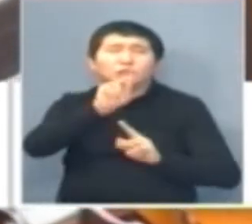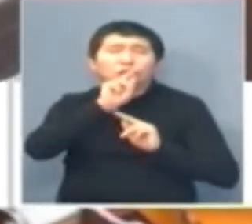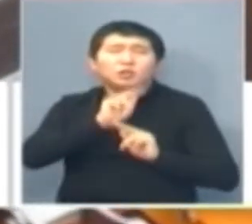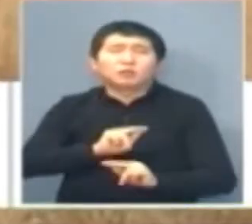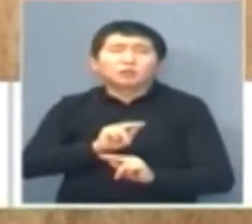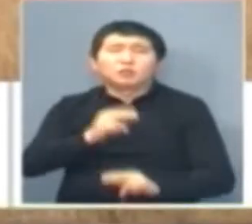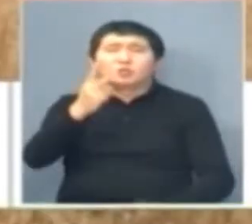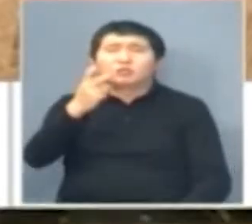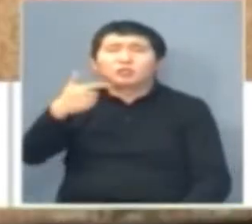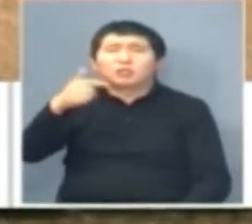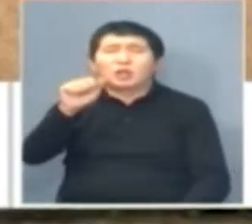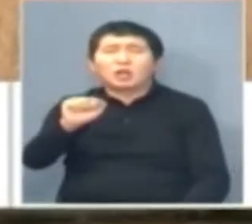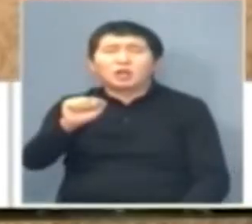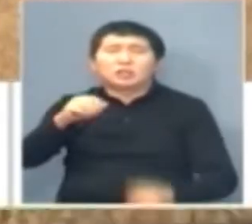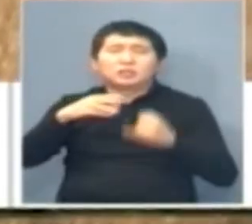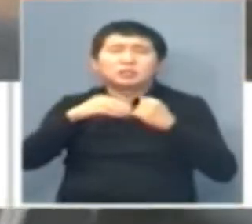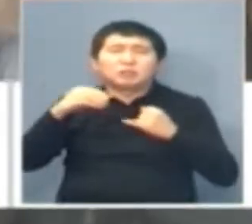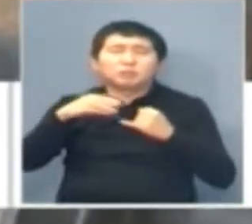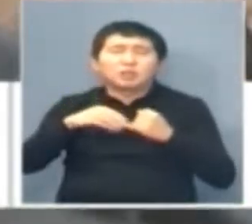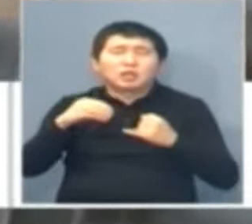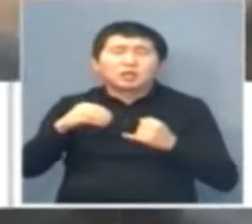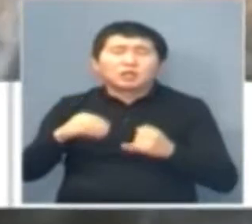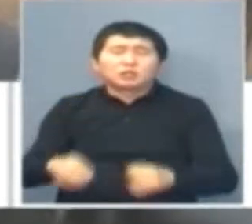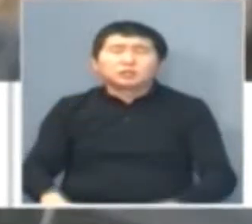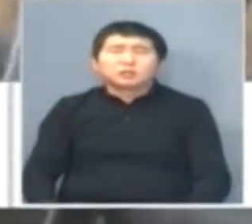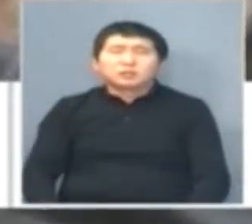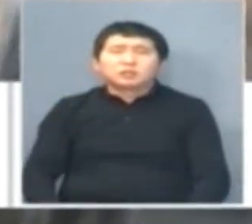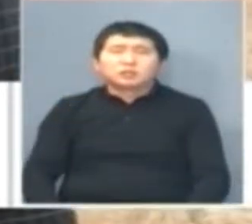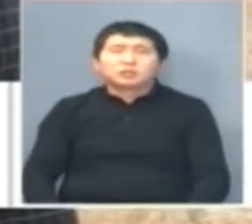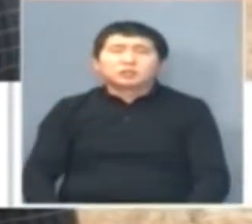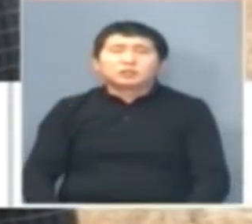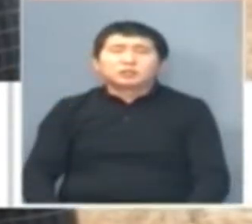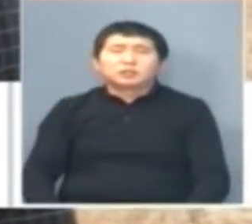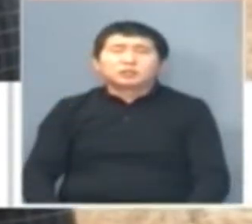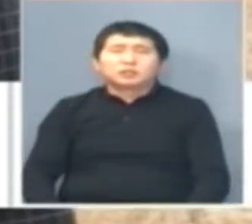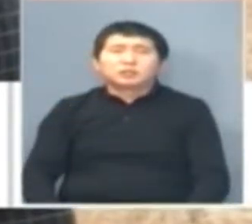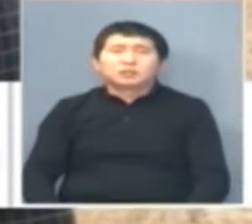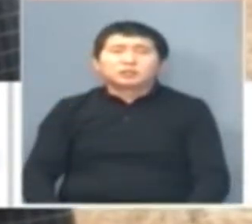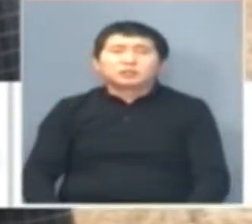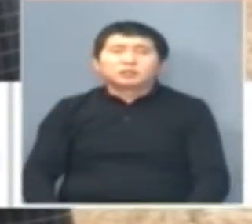200 гектар жерді игеріп, кәсіміздің алғашқы қадамын жасадық дейді.